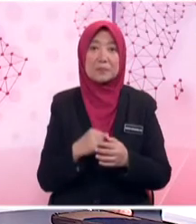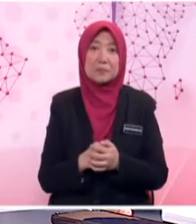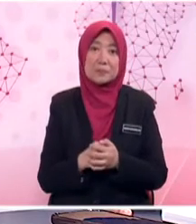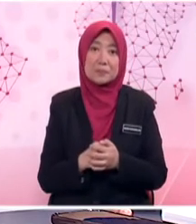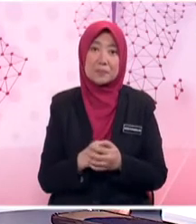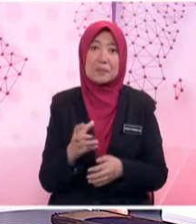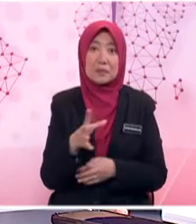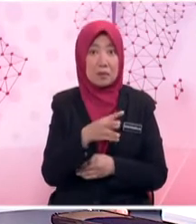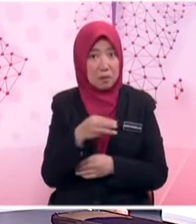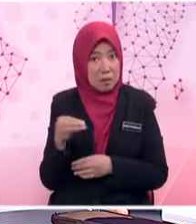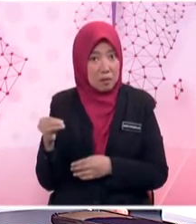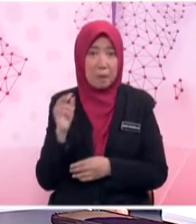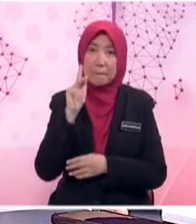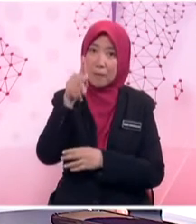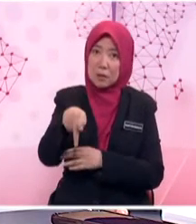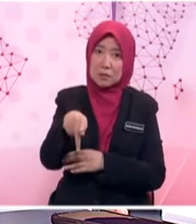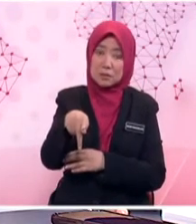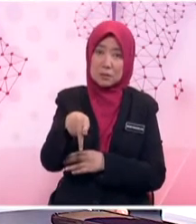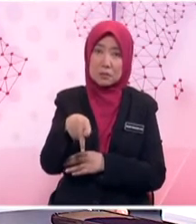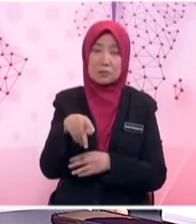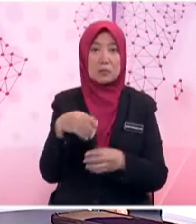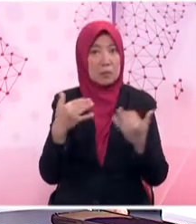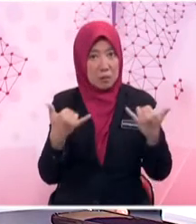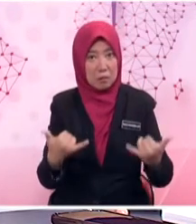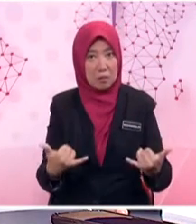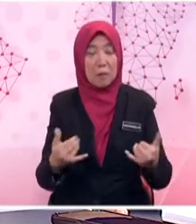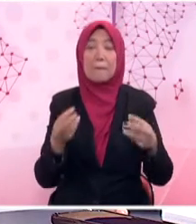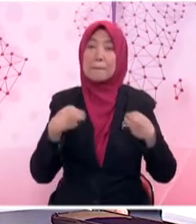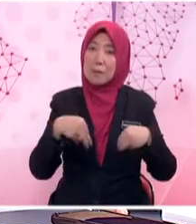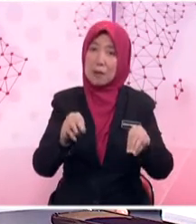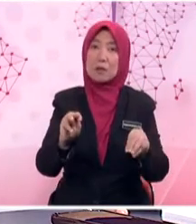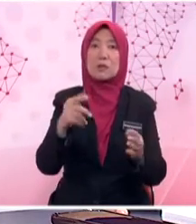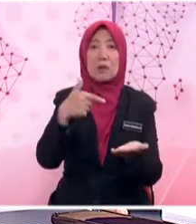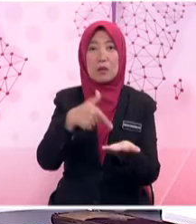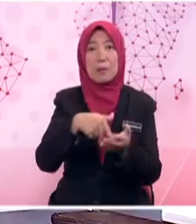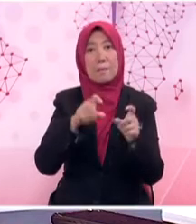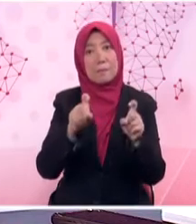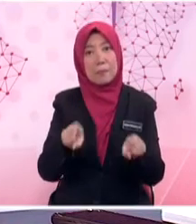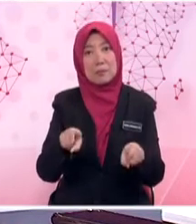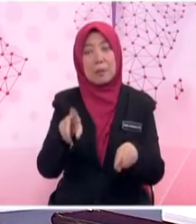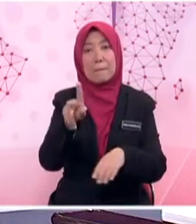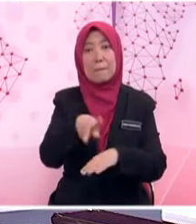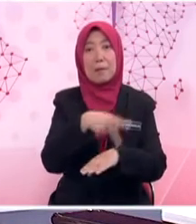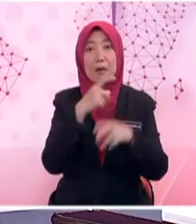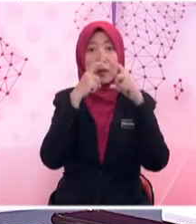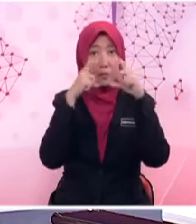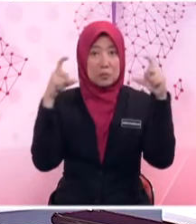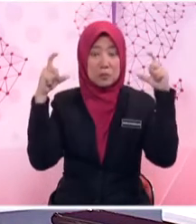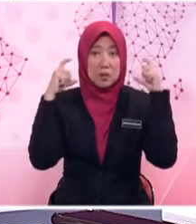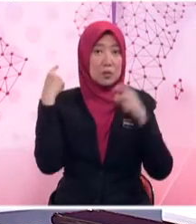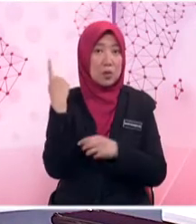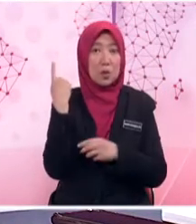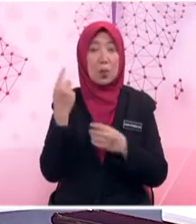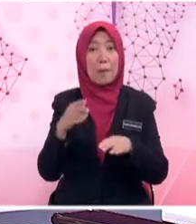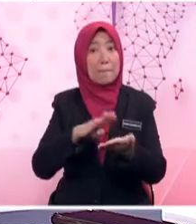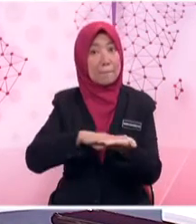Dan juga yang pastinya dalam keadaan ini, masih lagi perlu memakai pelitup muka, perlu sentiasa mencuci tangan dan